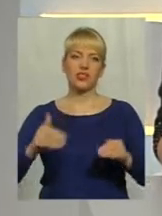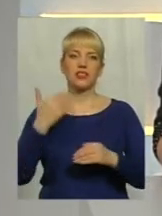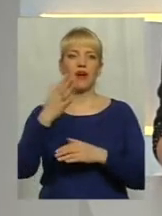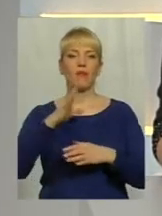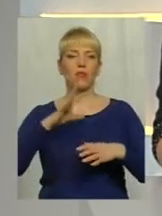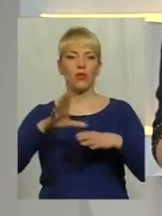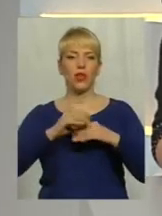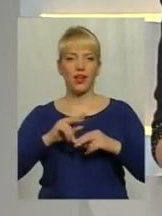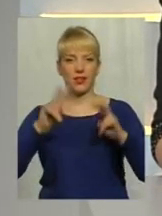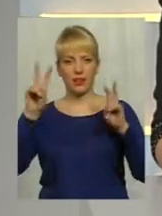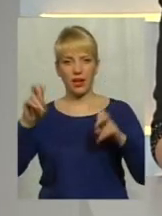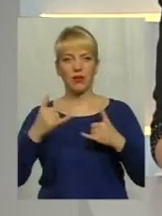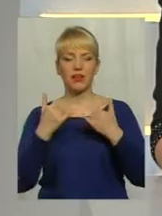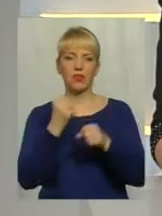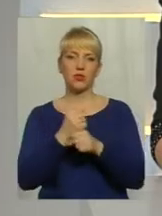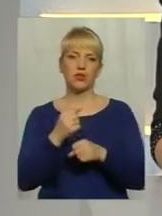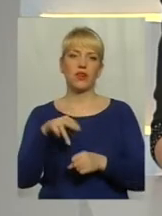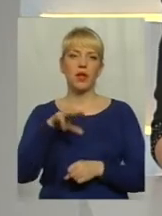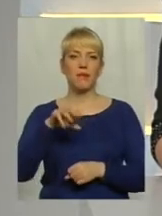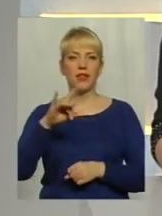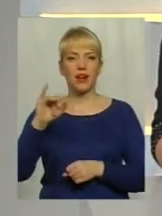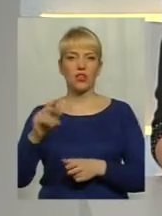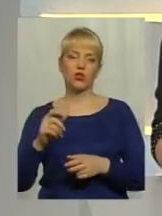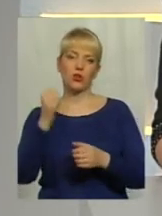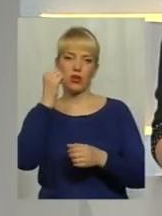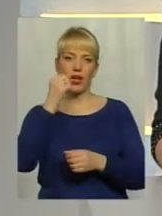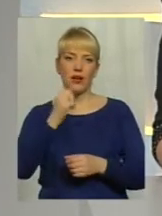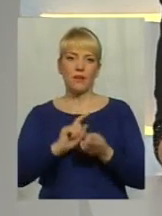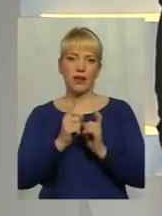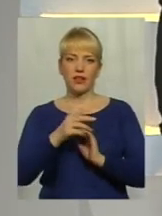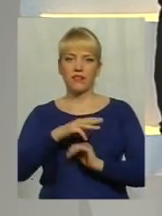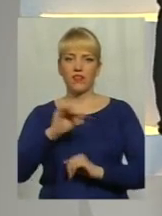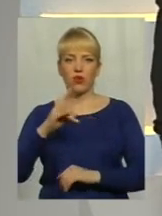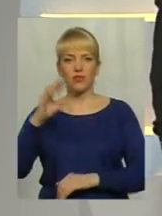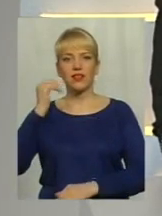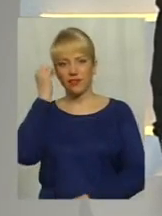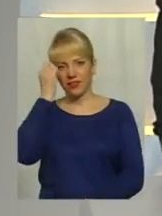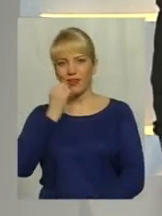тема. У студії для вас працювала юна Мітрашко. Дякую за увагу. Побачимось.